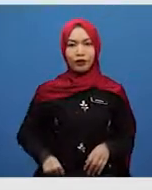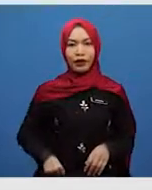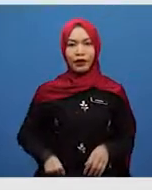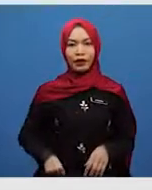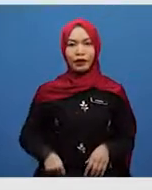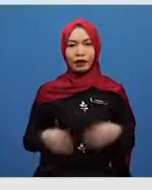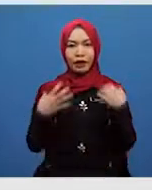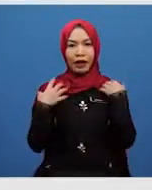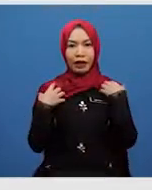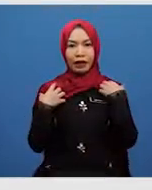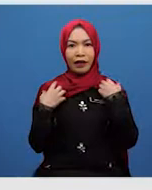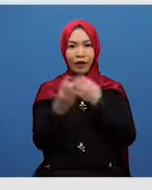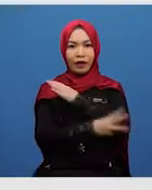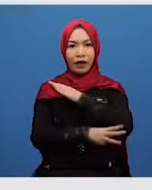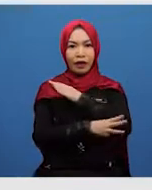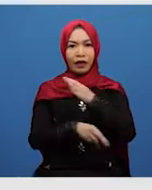wilayah tersebut